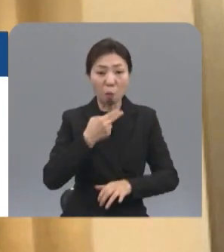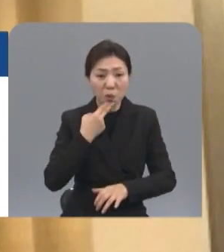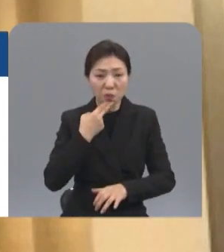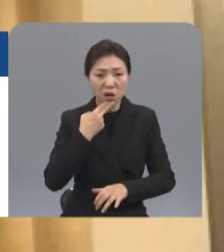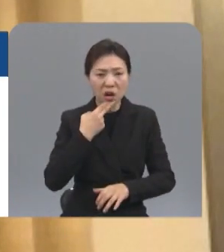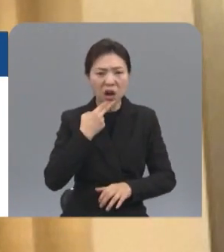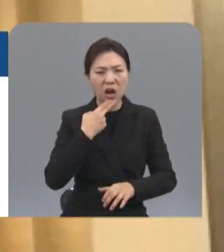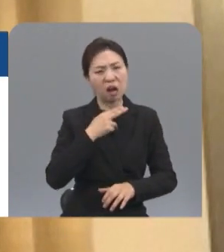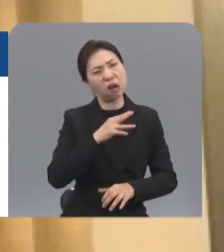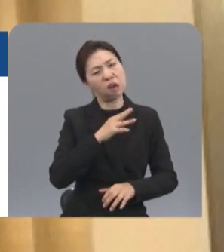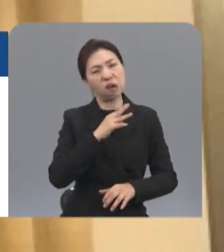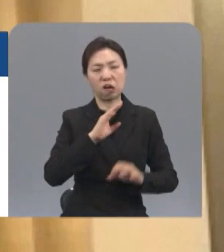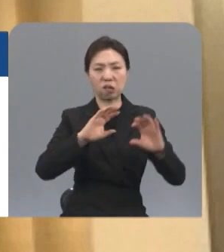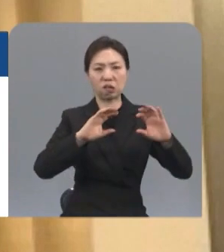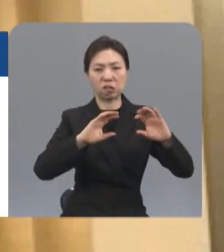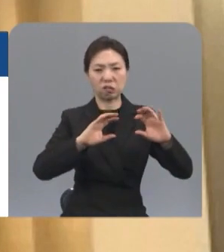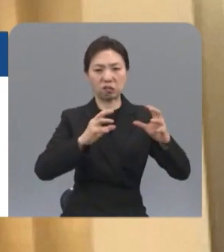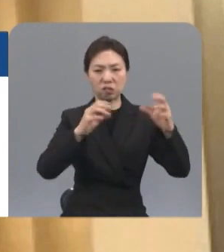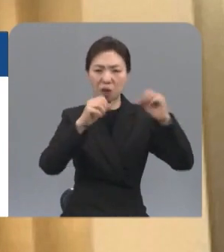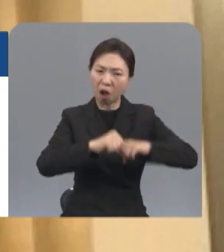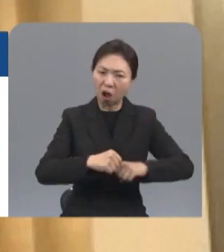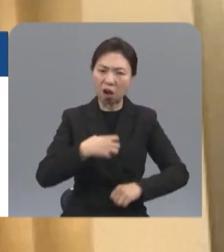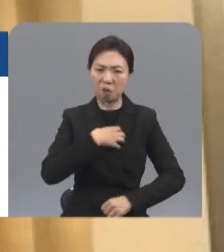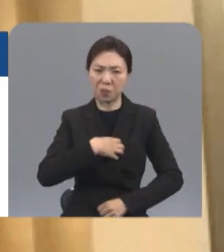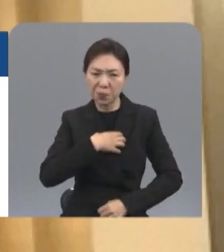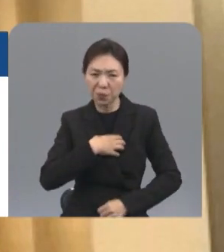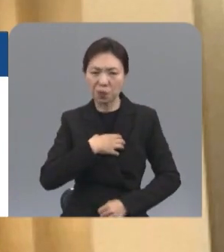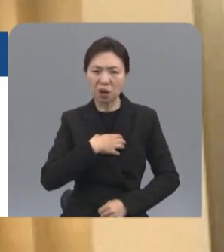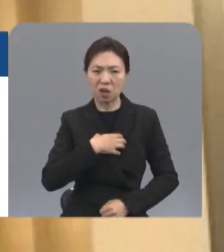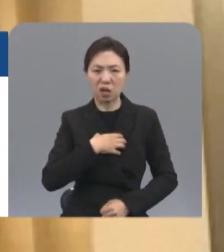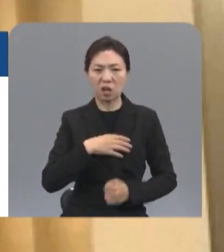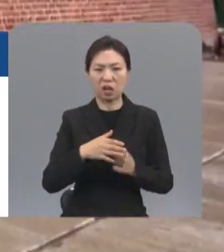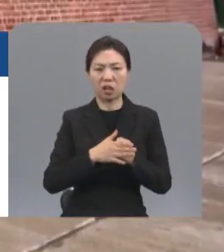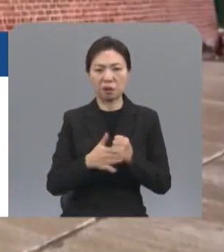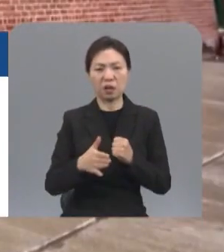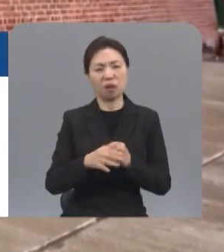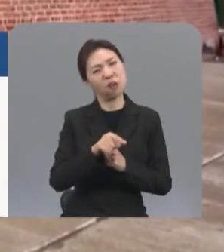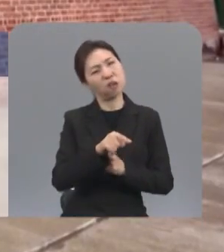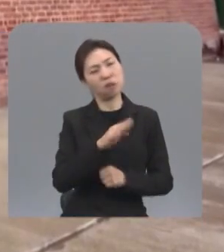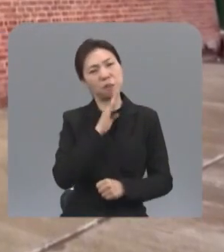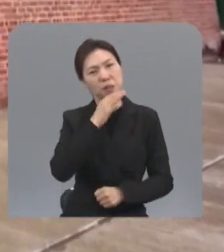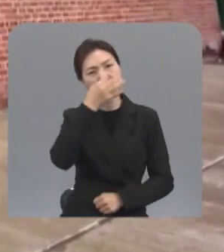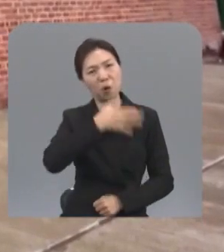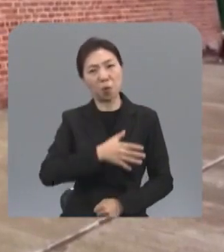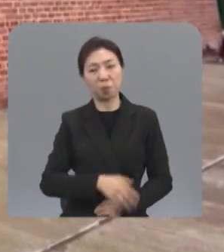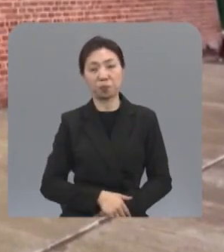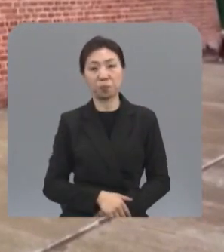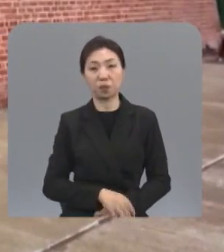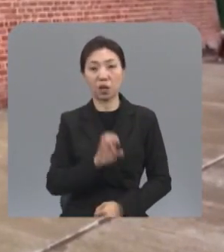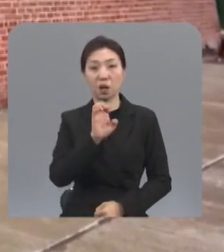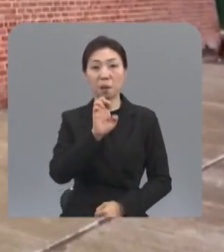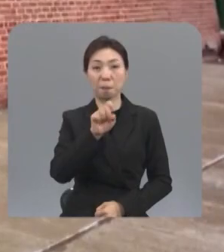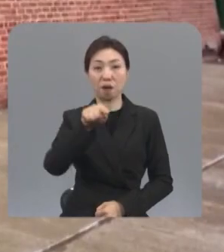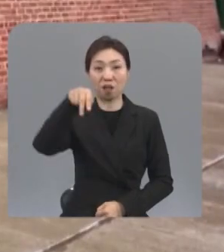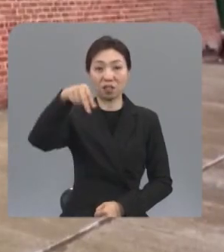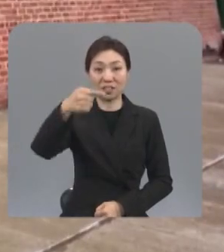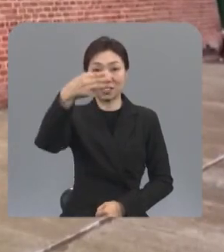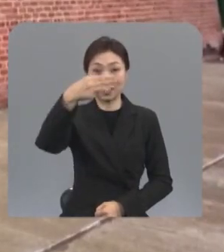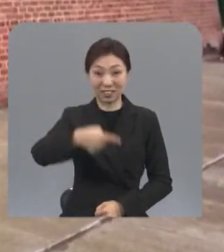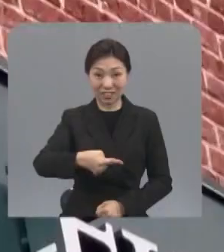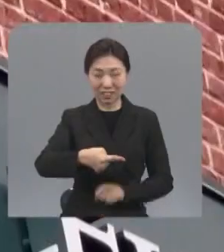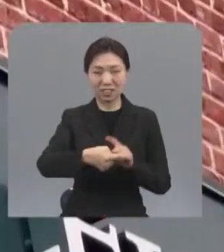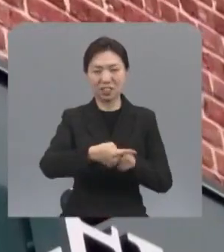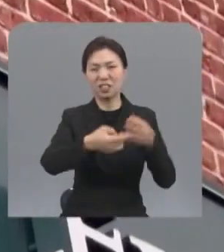drawdown in their deposit base has put the bank at some degree of risk. 퍼스트 리퍼블릭 은행에 300억 달러를